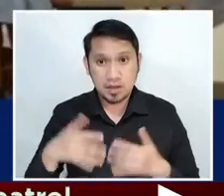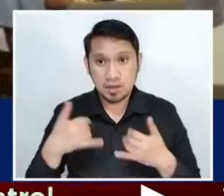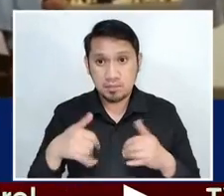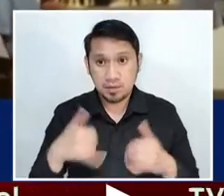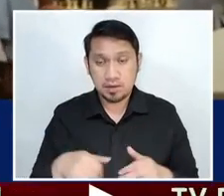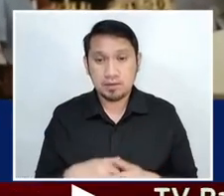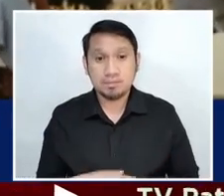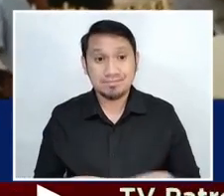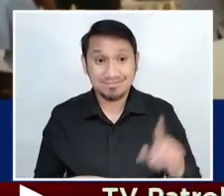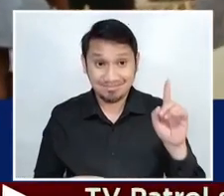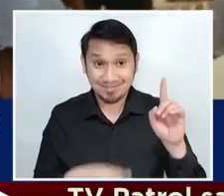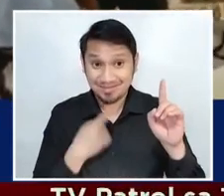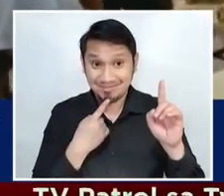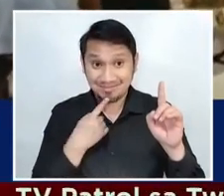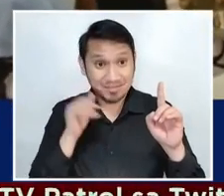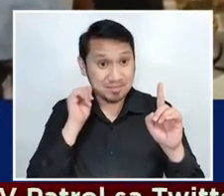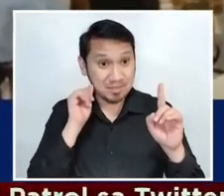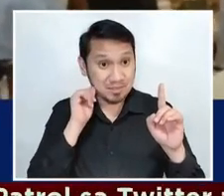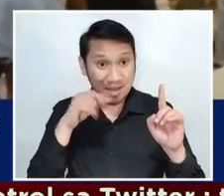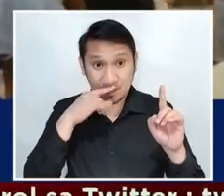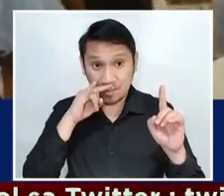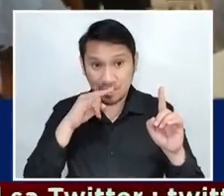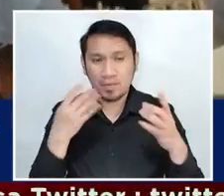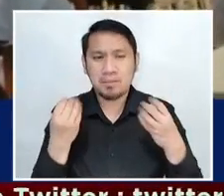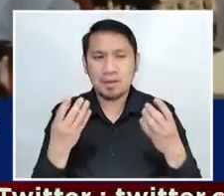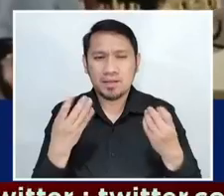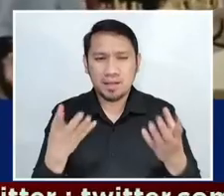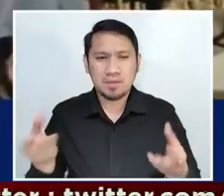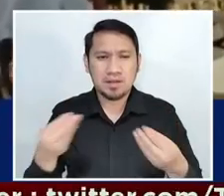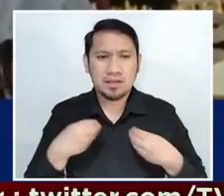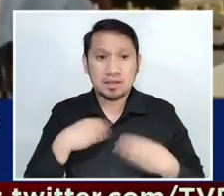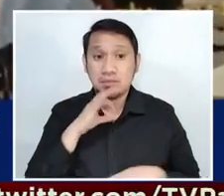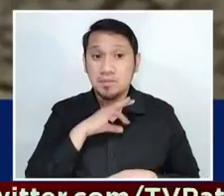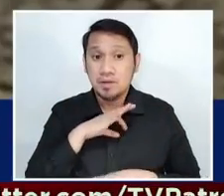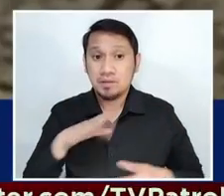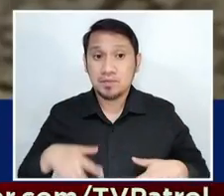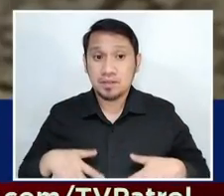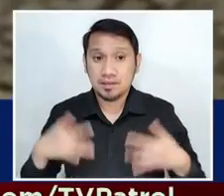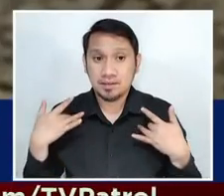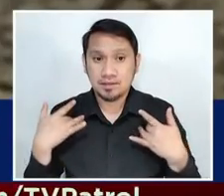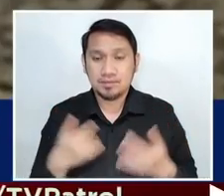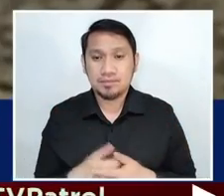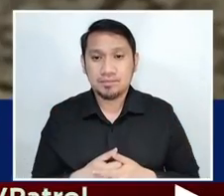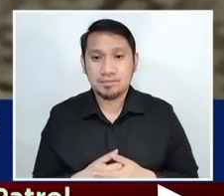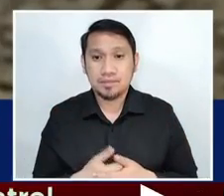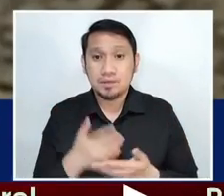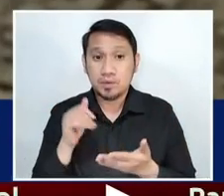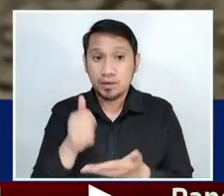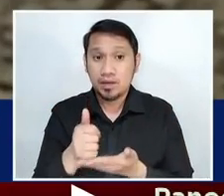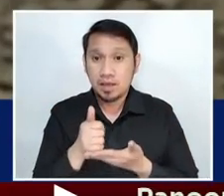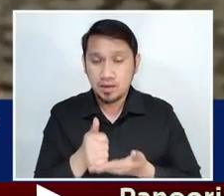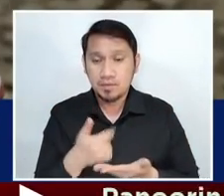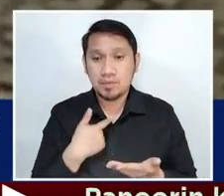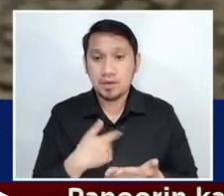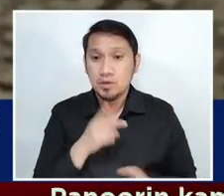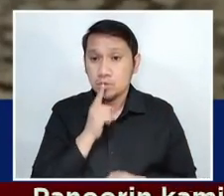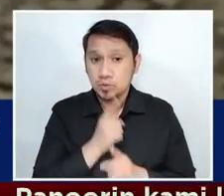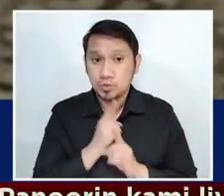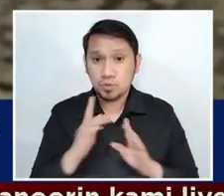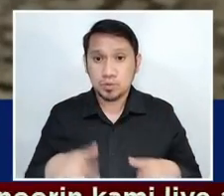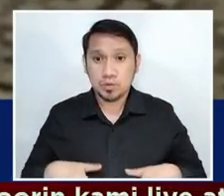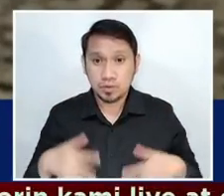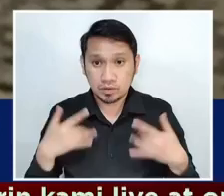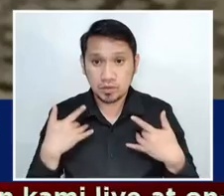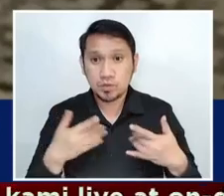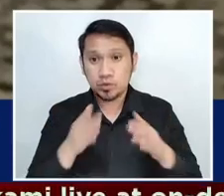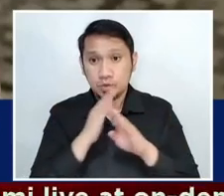kay Paragua, maraming magagandang dulot ang chess sa kanyang buhay. Chess can really help you with your real life and it's